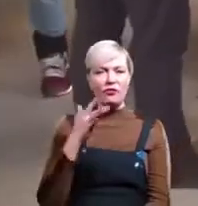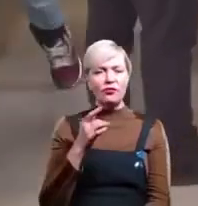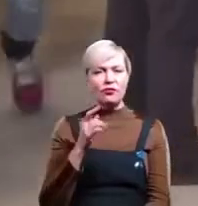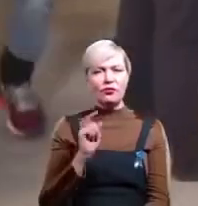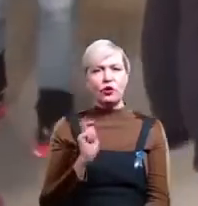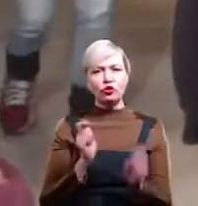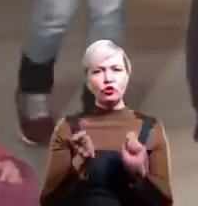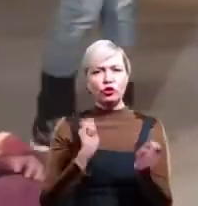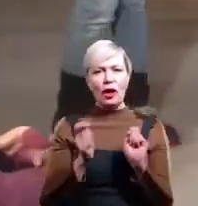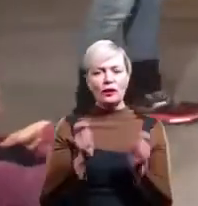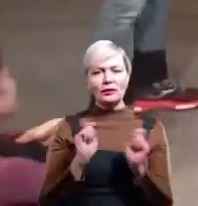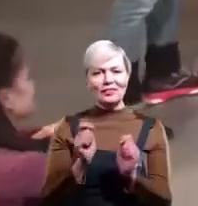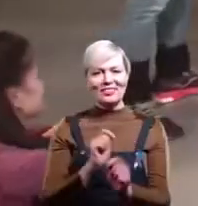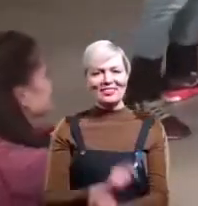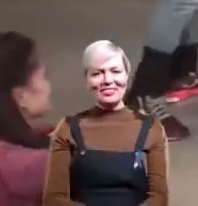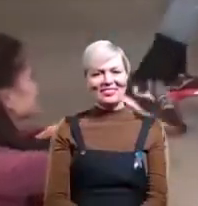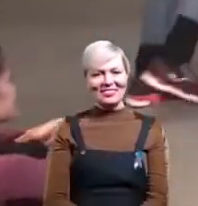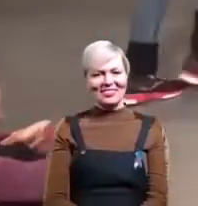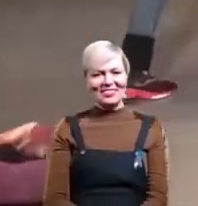разочек.